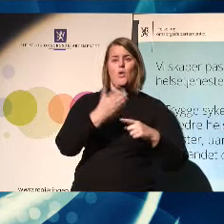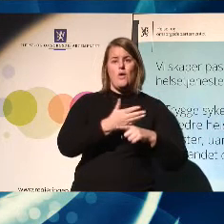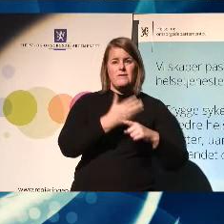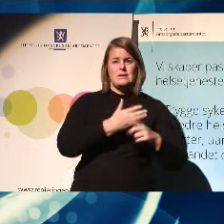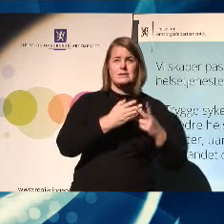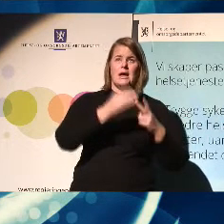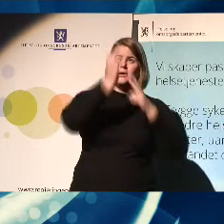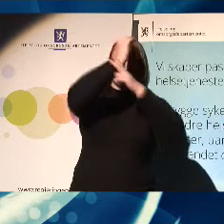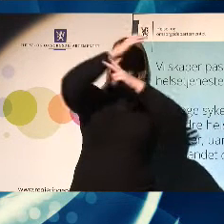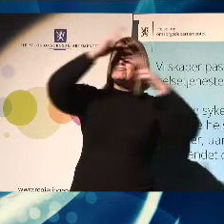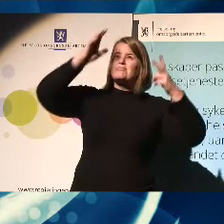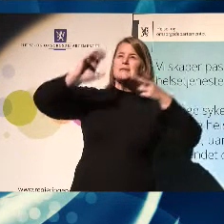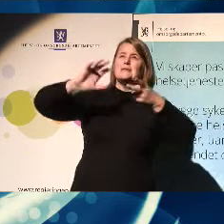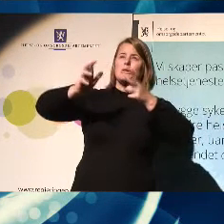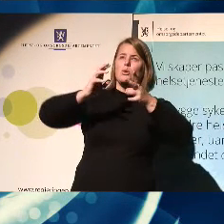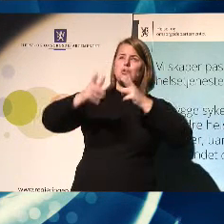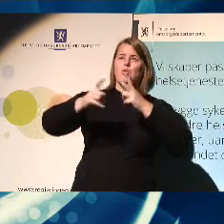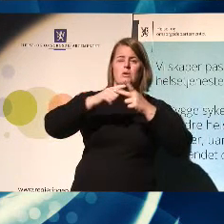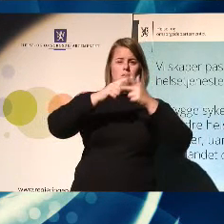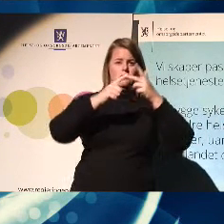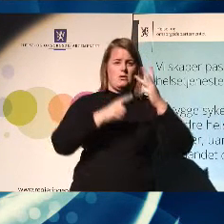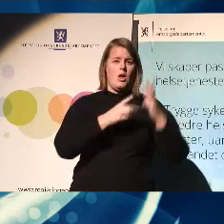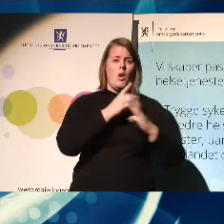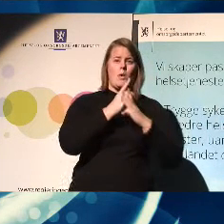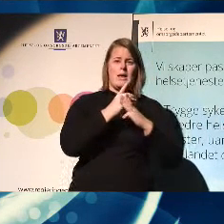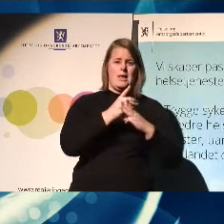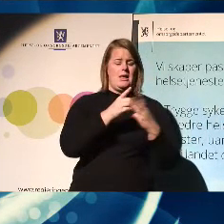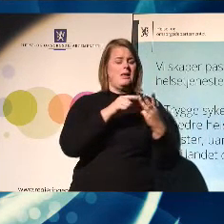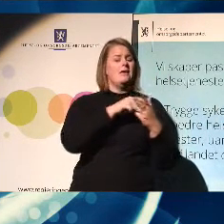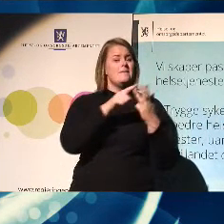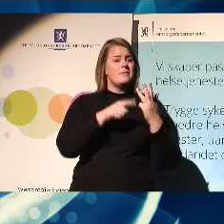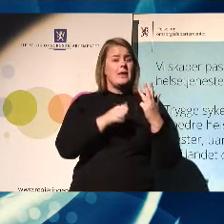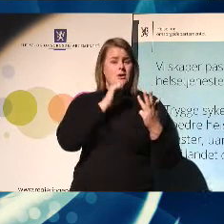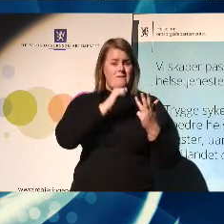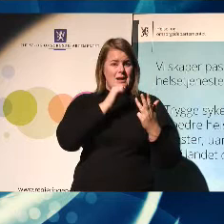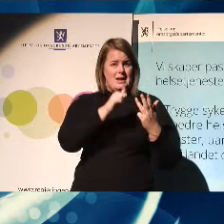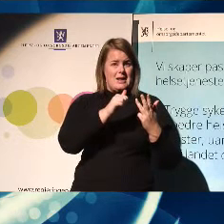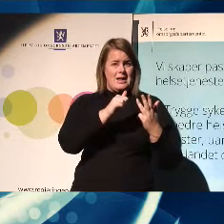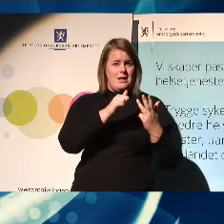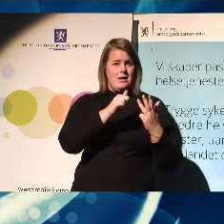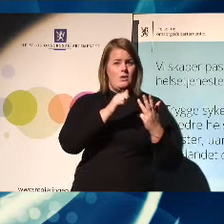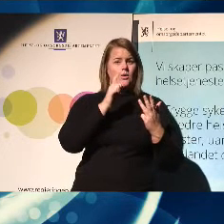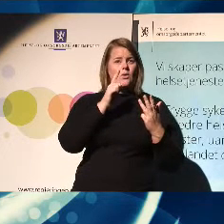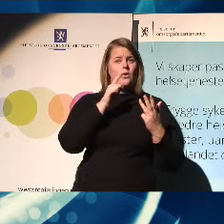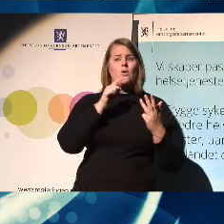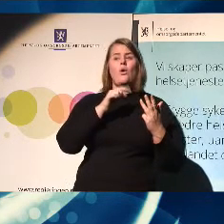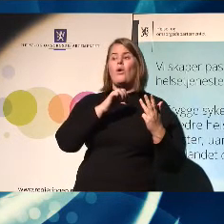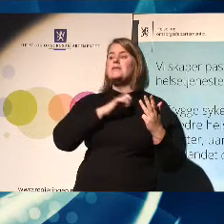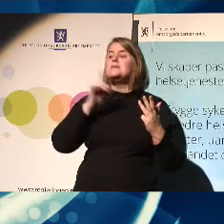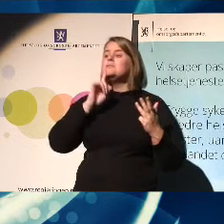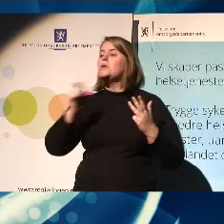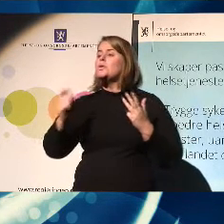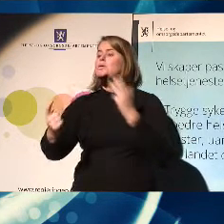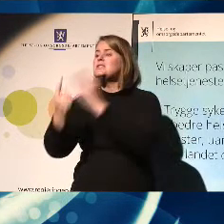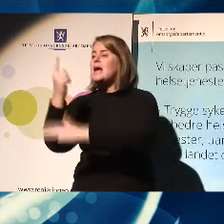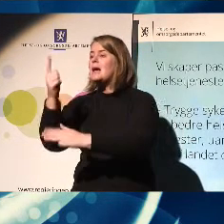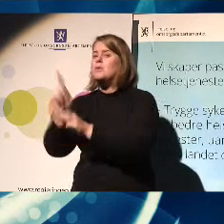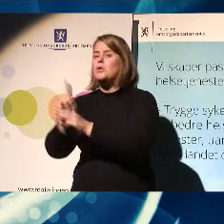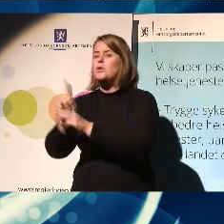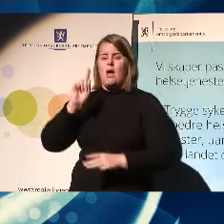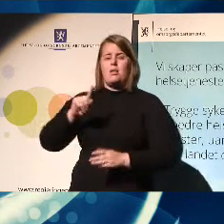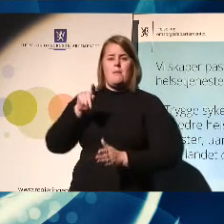scenarietenkning og den type logikk helt nødvendig for å kunne improvisere når det neste kommer. Da må man